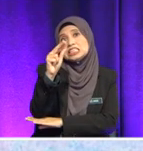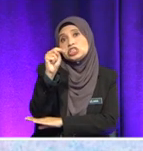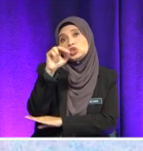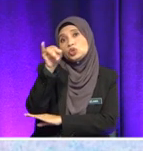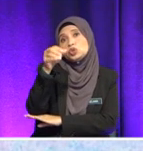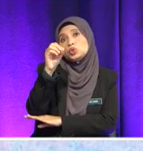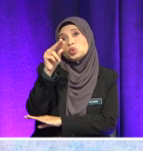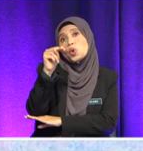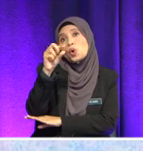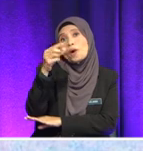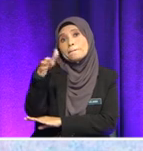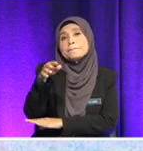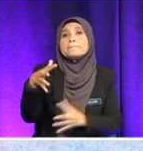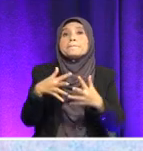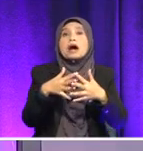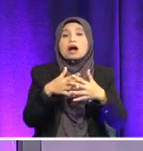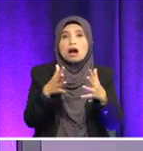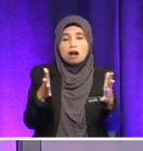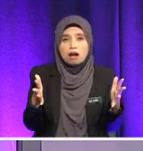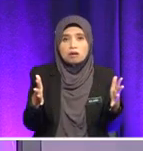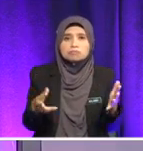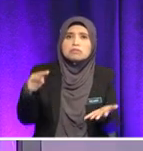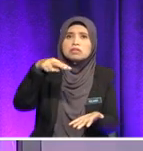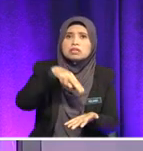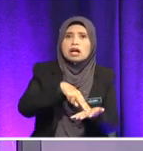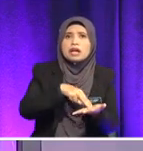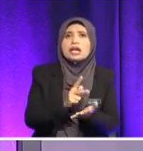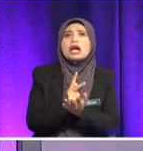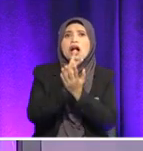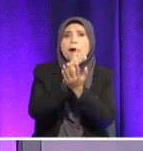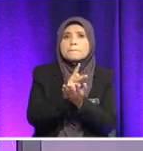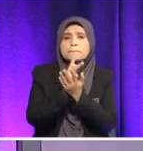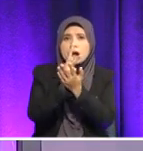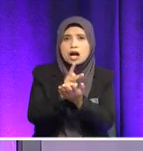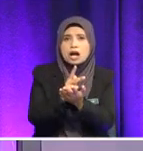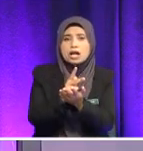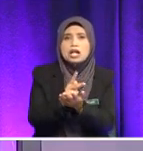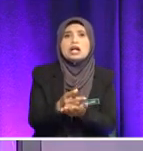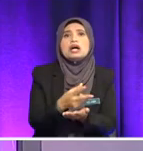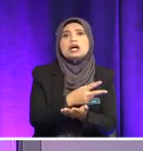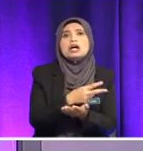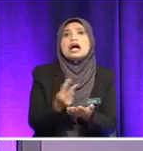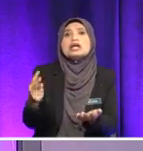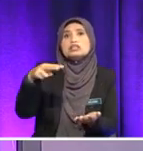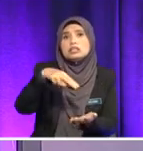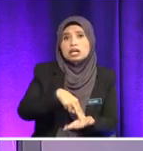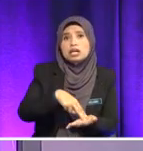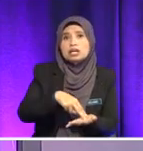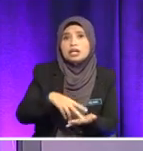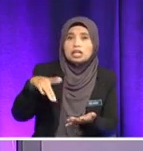ditegangkan oleh murid-murid di atas kalian jadi kalau kita naik kapal laut naik kapal eh Asia dari Singapura